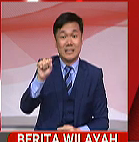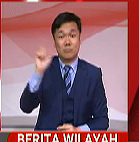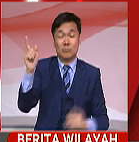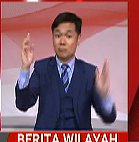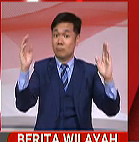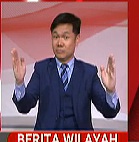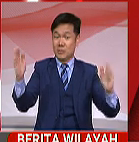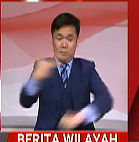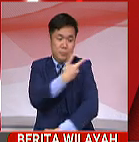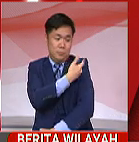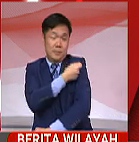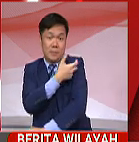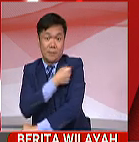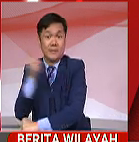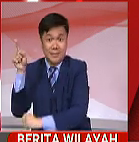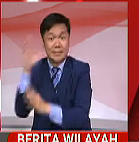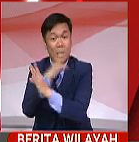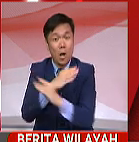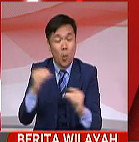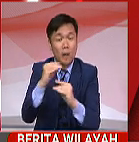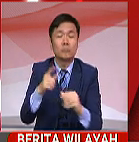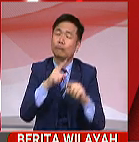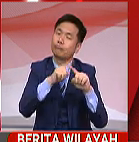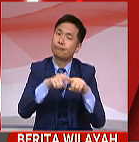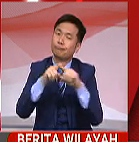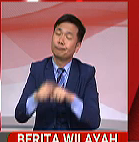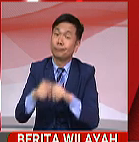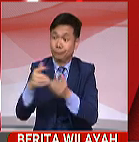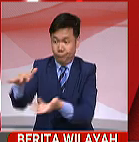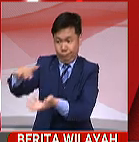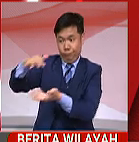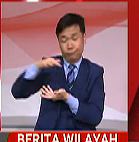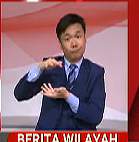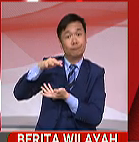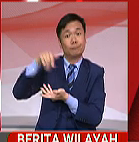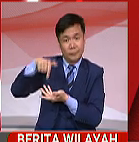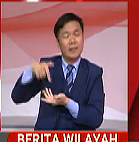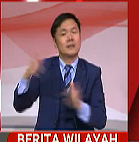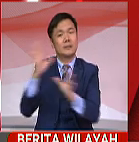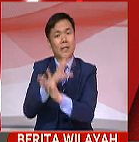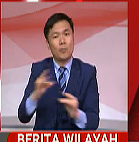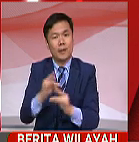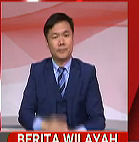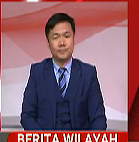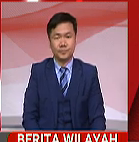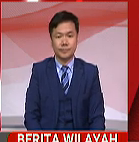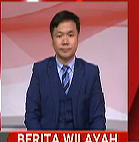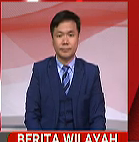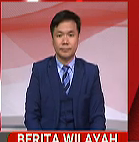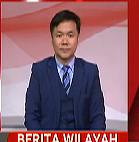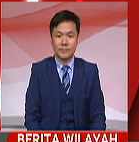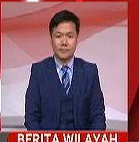masa vaksinasi itu juga bergantung kepada penerimaan bekalan vaksin yang diterima di Sarawak.